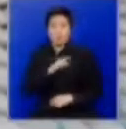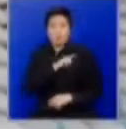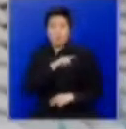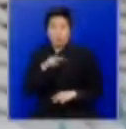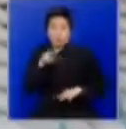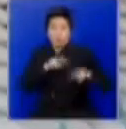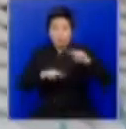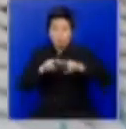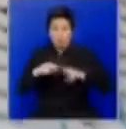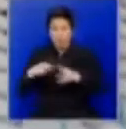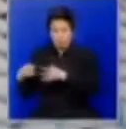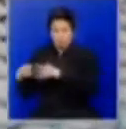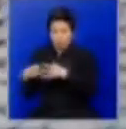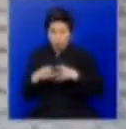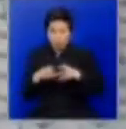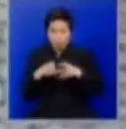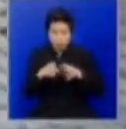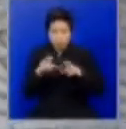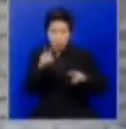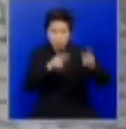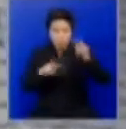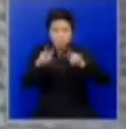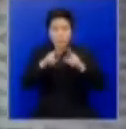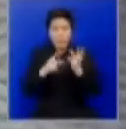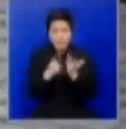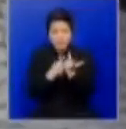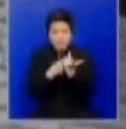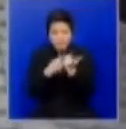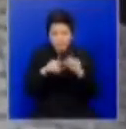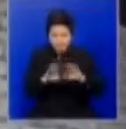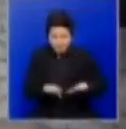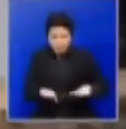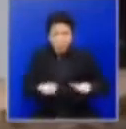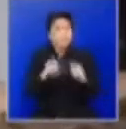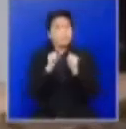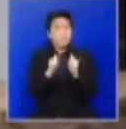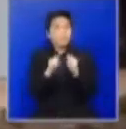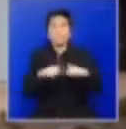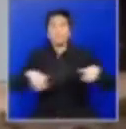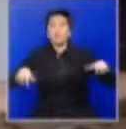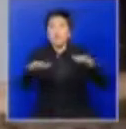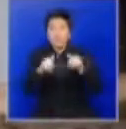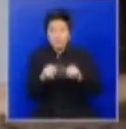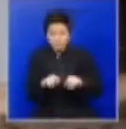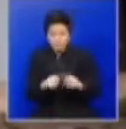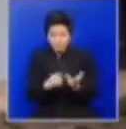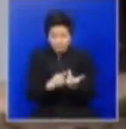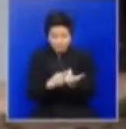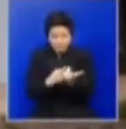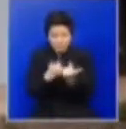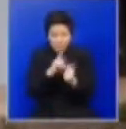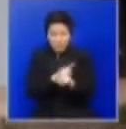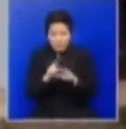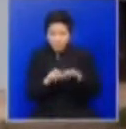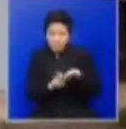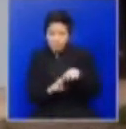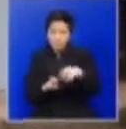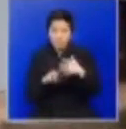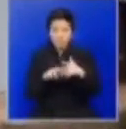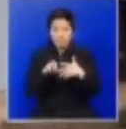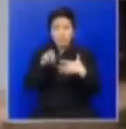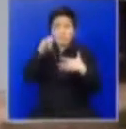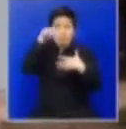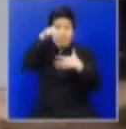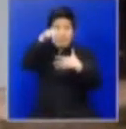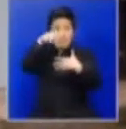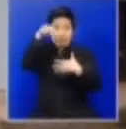จก็นำคณะเข้าไปตรวจสอบนะครับตรวจนับด้านล่างไม่เจออะไรผิดปกตินะครับแต่พอเจ้าหน้าที่ขึ้นไปตรวจสอบบริเวณด้าน